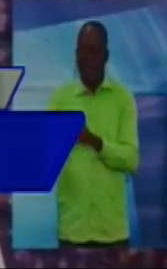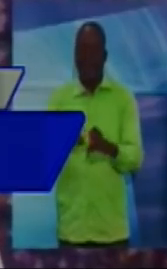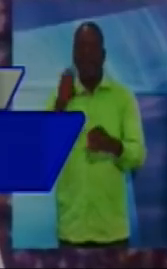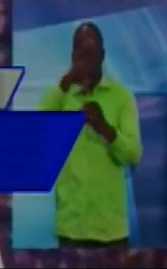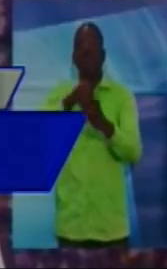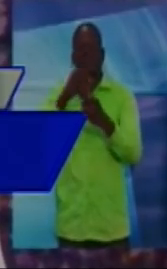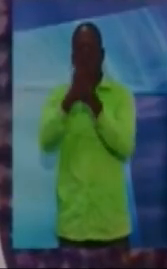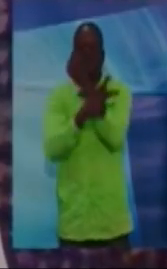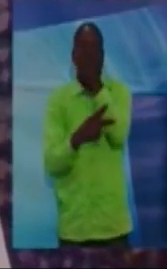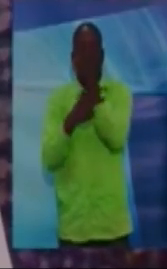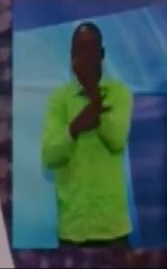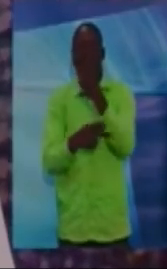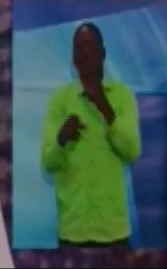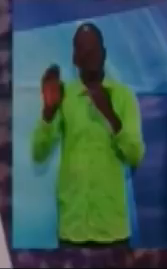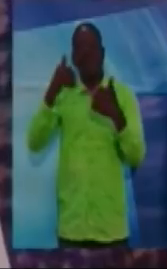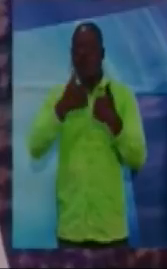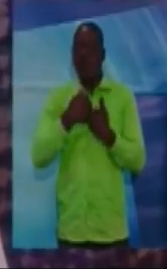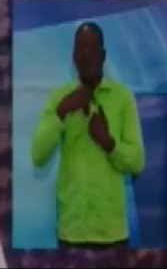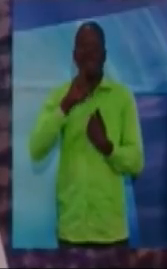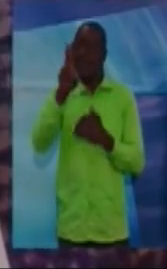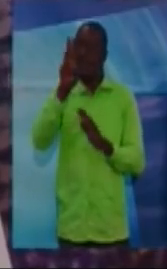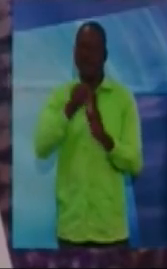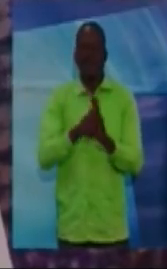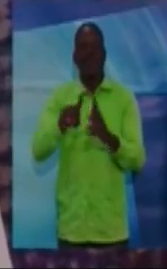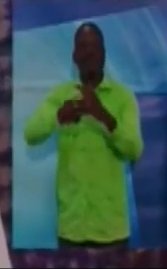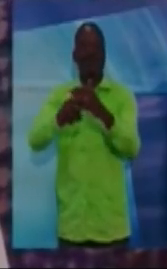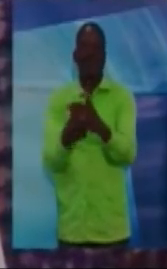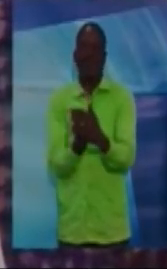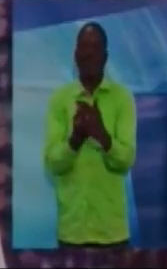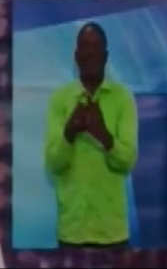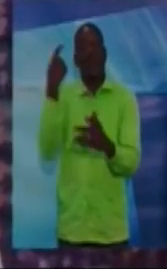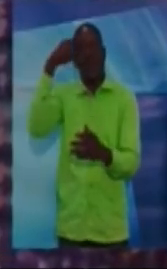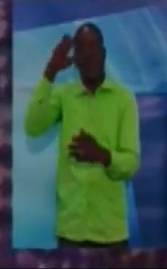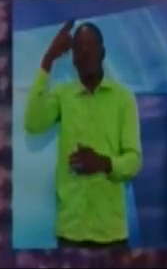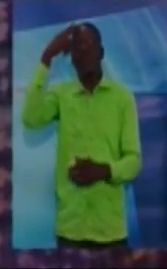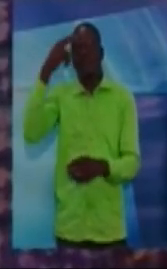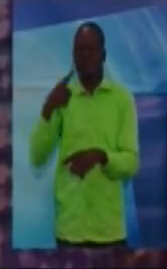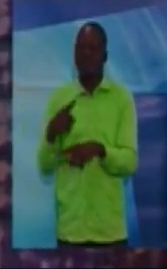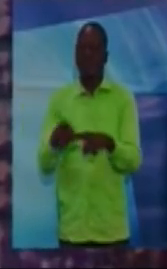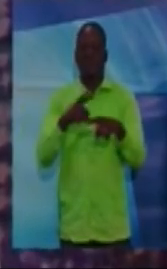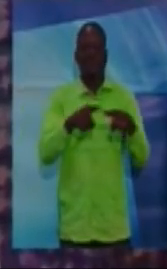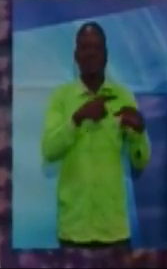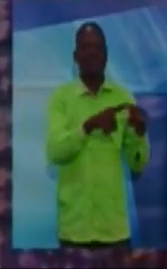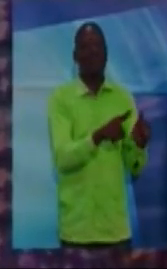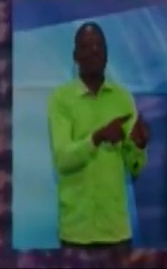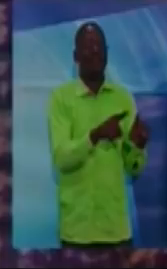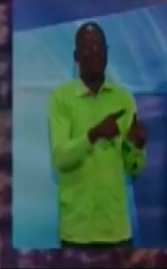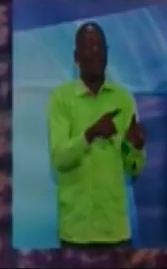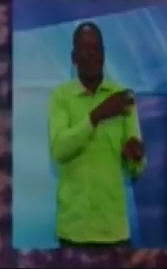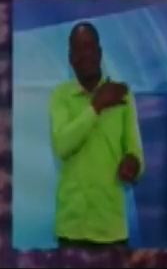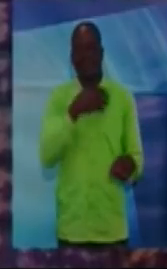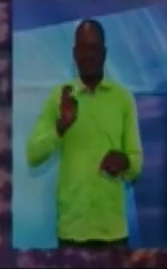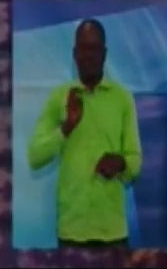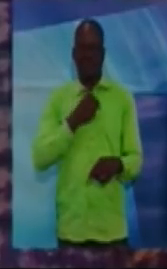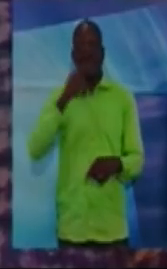notre province n'ont véritablement pas démarré pour des raisons diverses. Et nous pensons